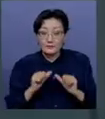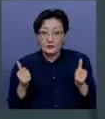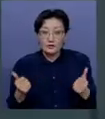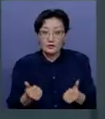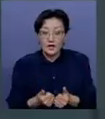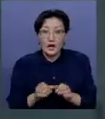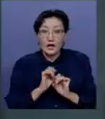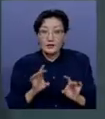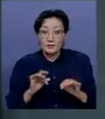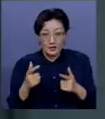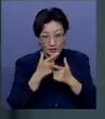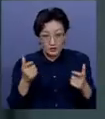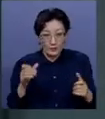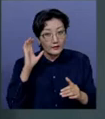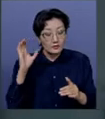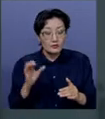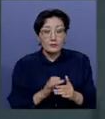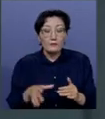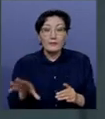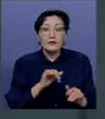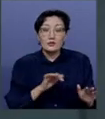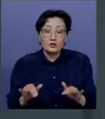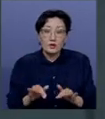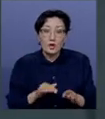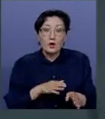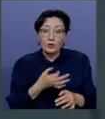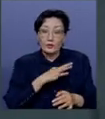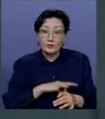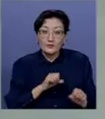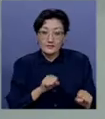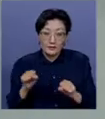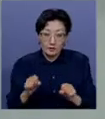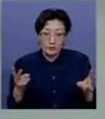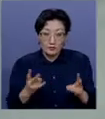айтылып жатқан хабарға құлақ асып, барлық шараларды қолданып, сақтанып жүріңіздер.